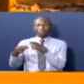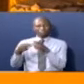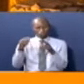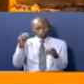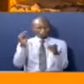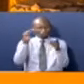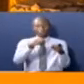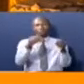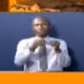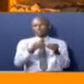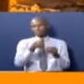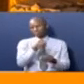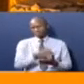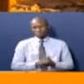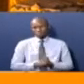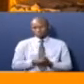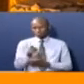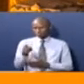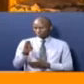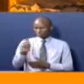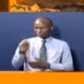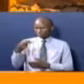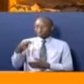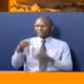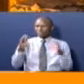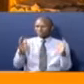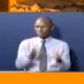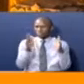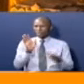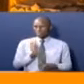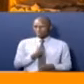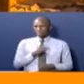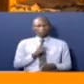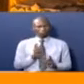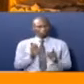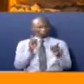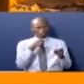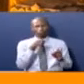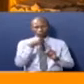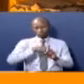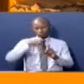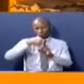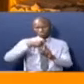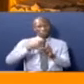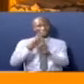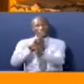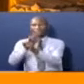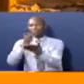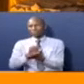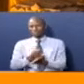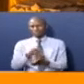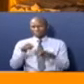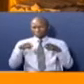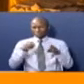atadhikiu. Ni maviki ya kuithi wa aidhudhia akame yumilia na kuitia Ivila kauta. Wala weta kana mota atongo ima akanime kuithi